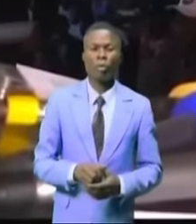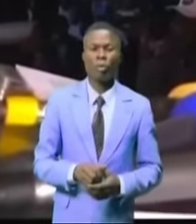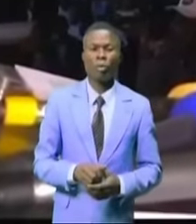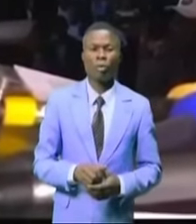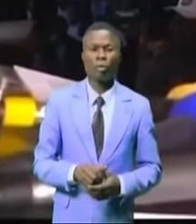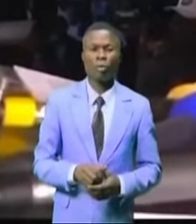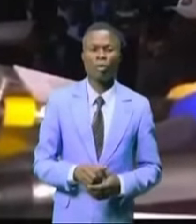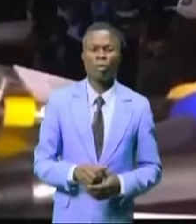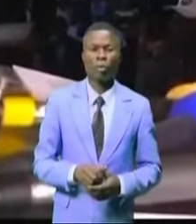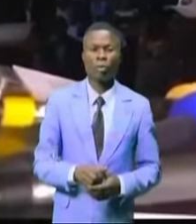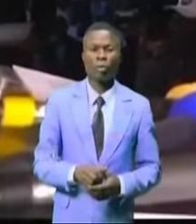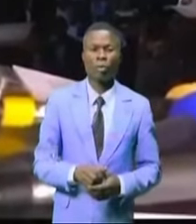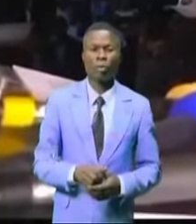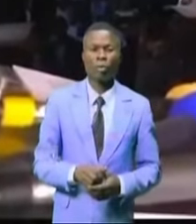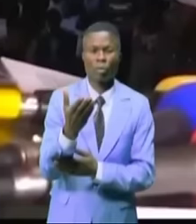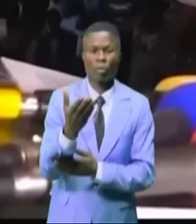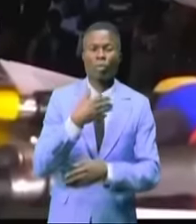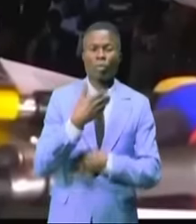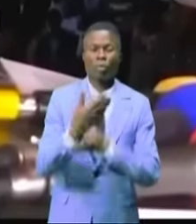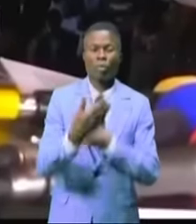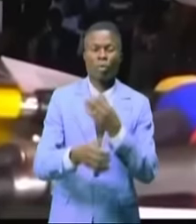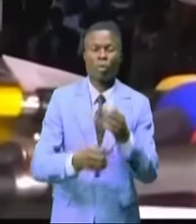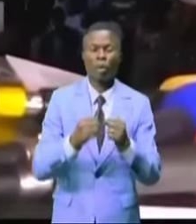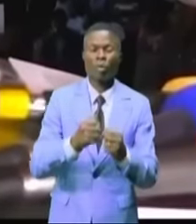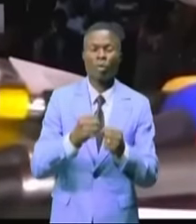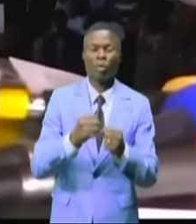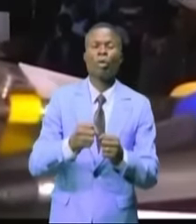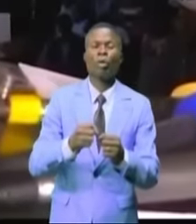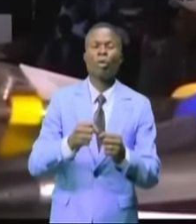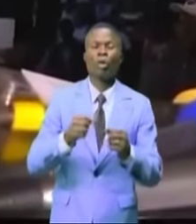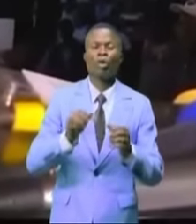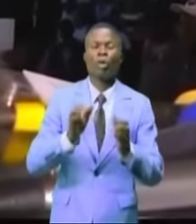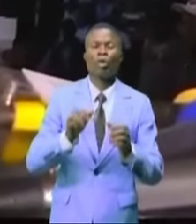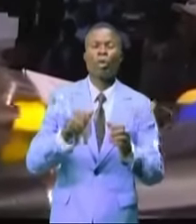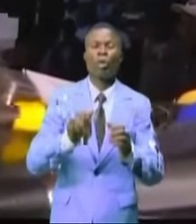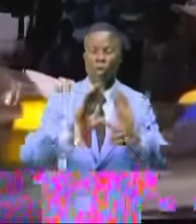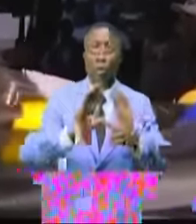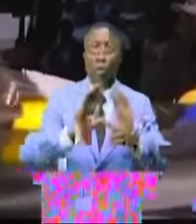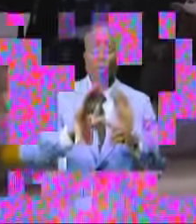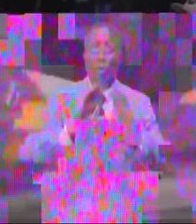qui a appelé l'organisation générale des